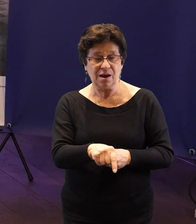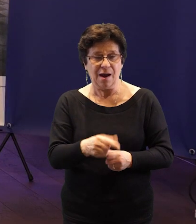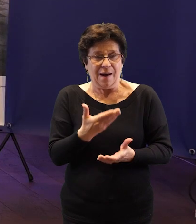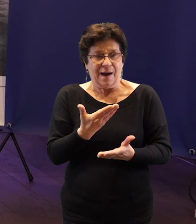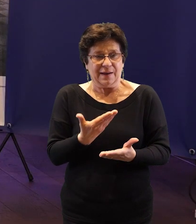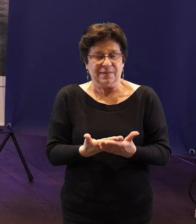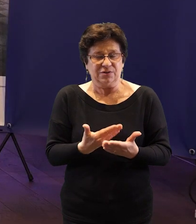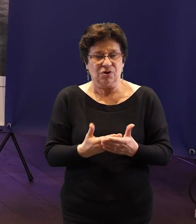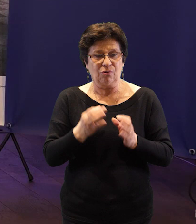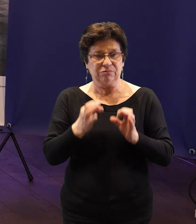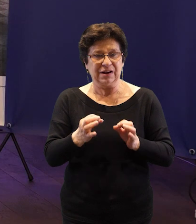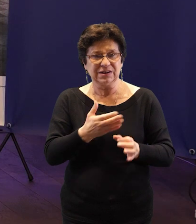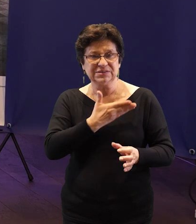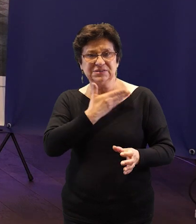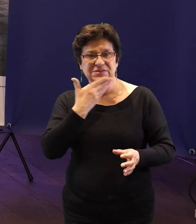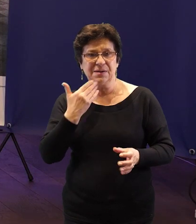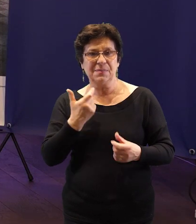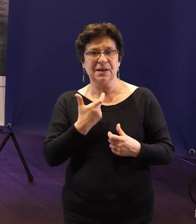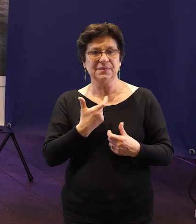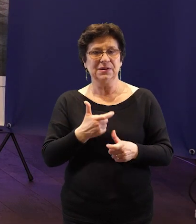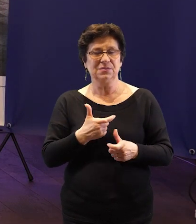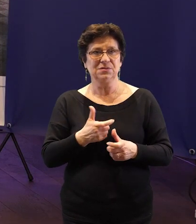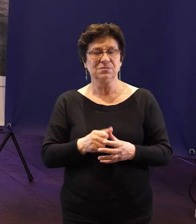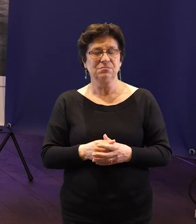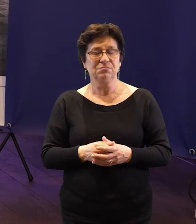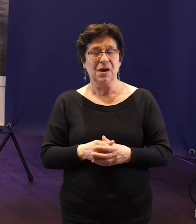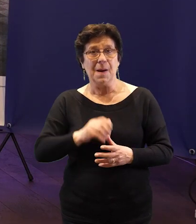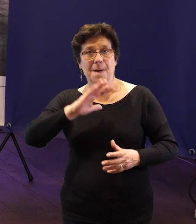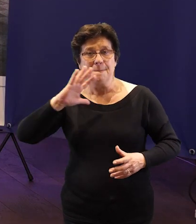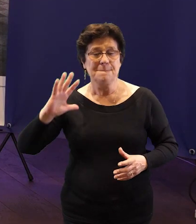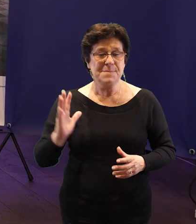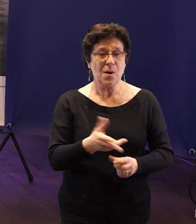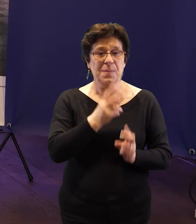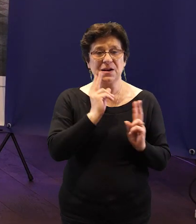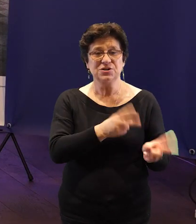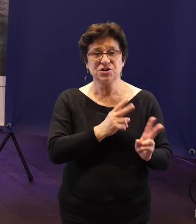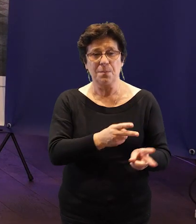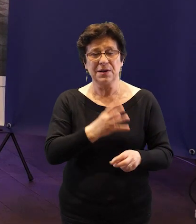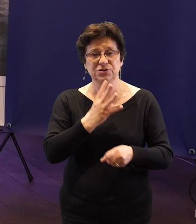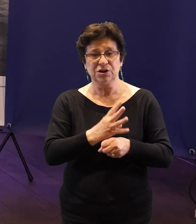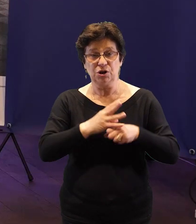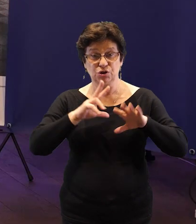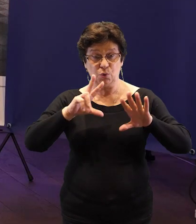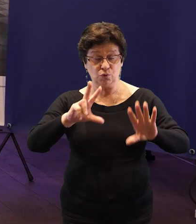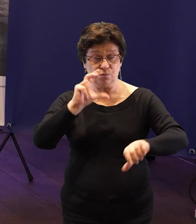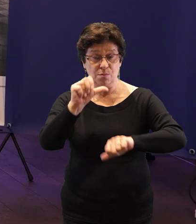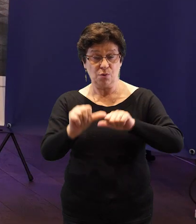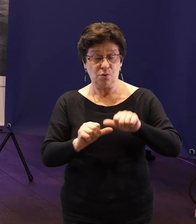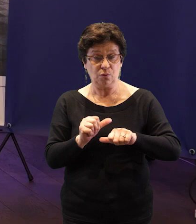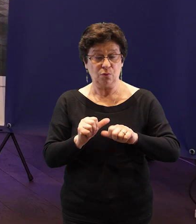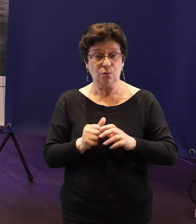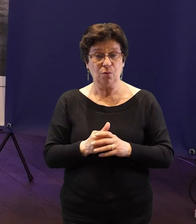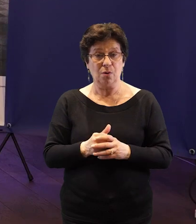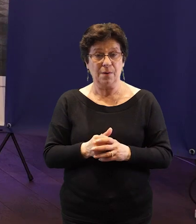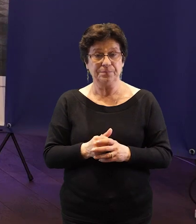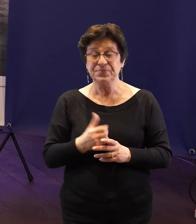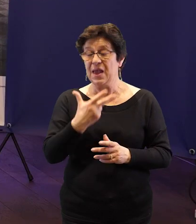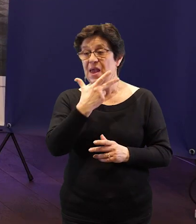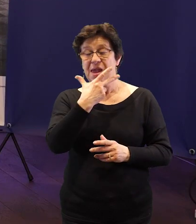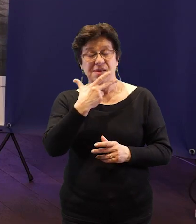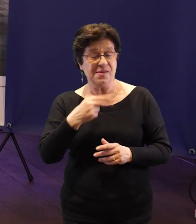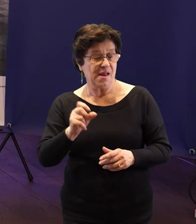żadnych świadectw? No jest pierwsze. 5 listopada 1948 roku, nie w